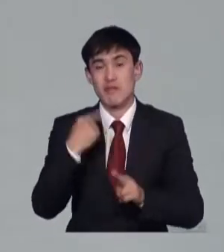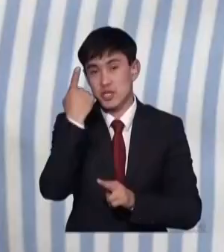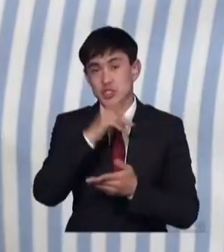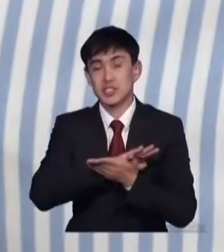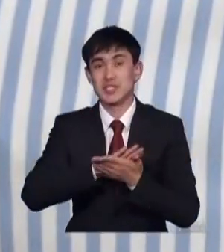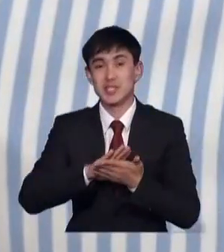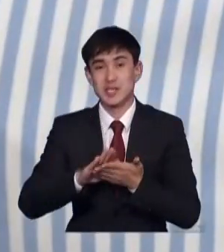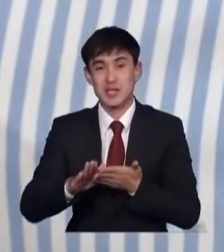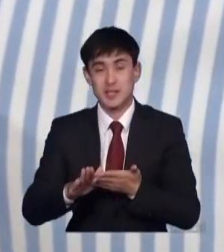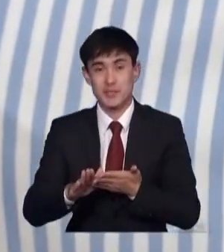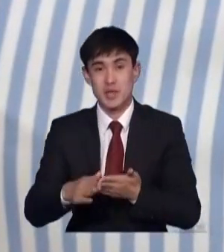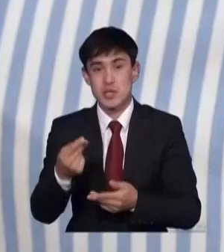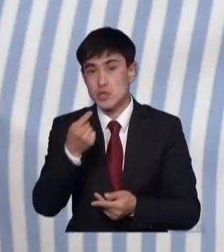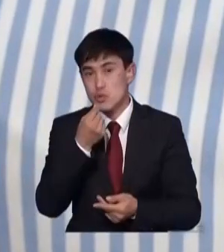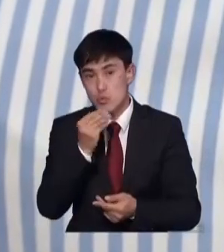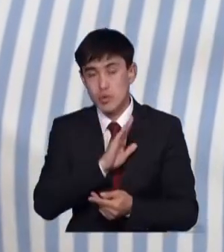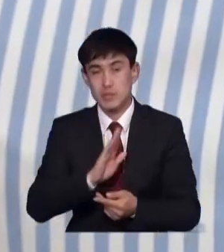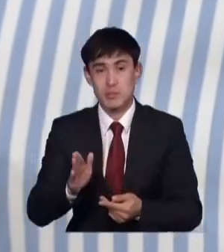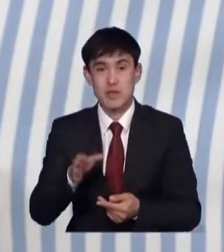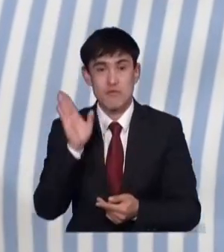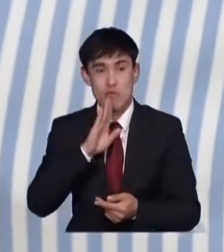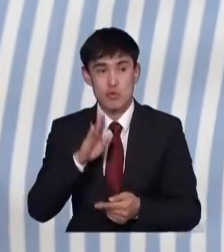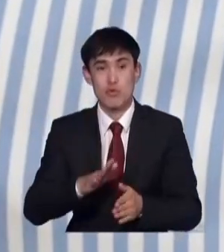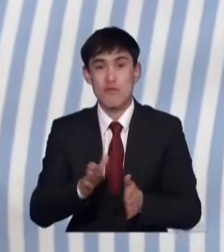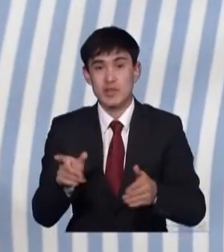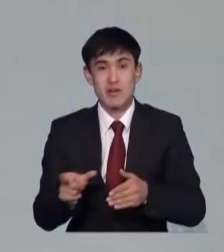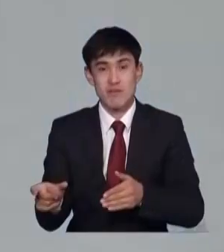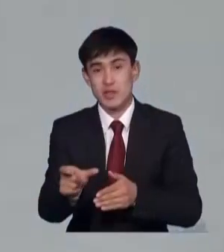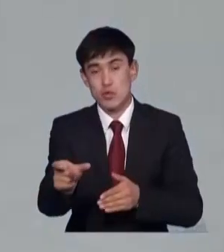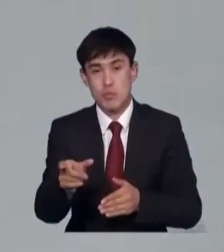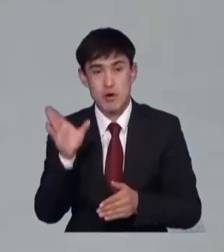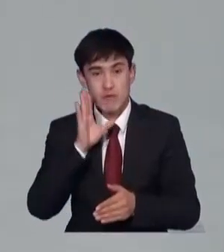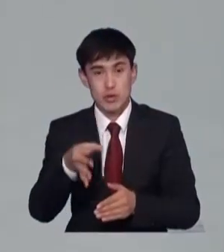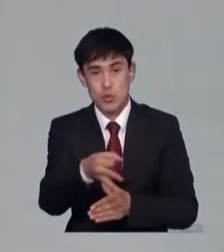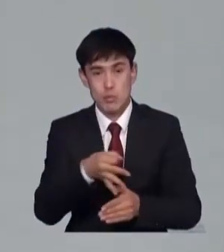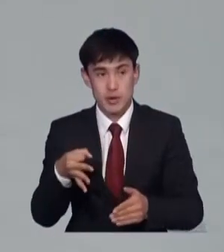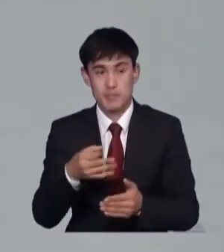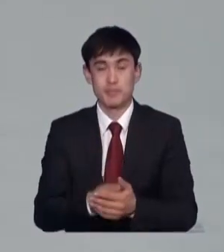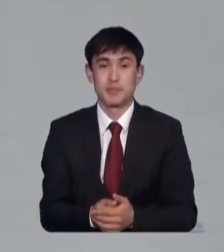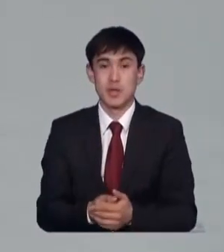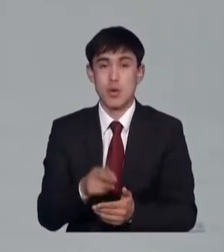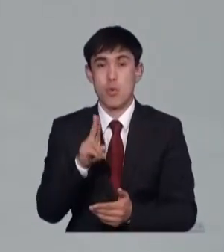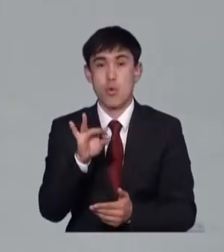гигиены ни в коем случае не употреблять воду в открытых водоёмах относительно